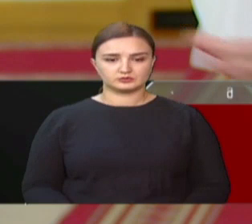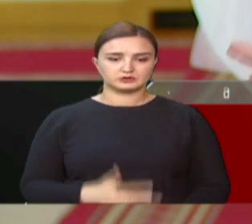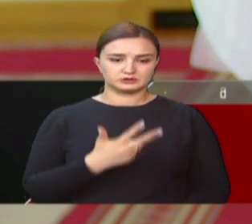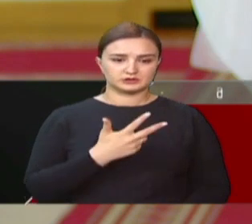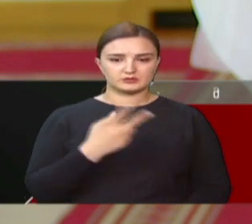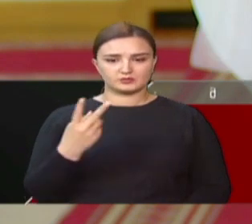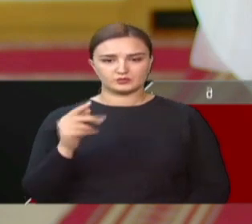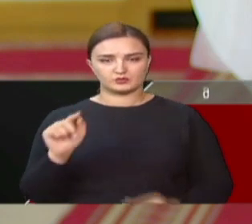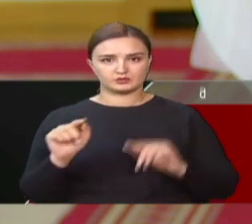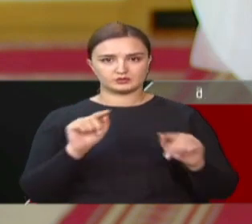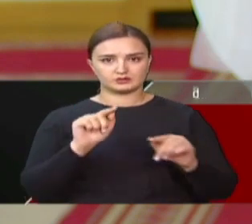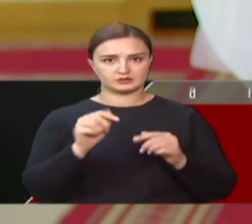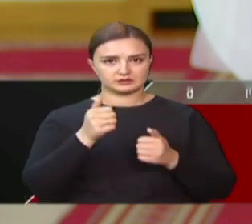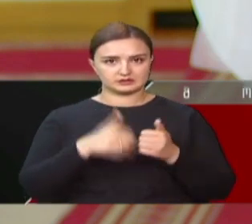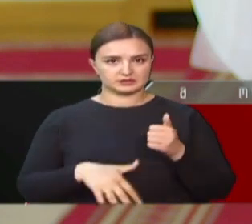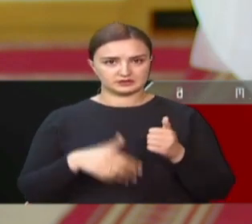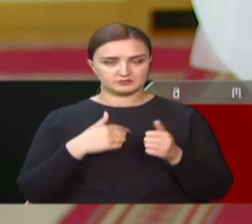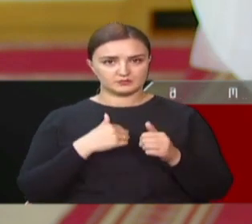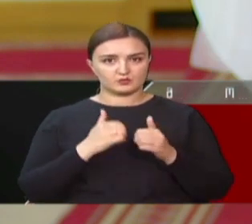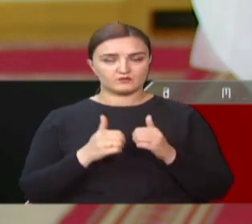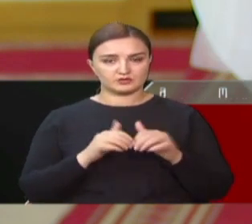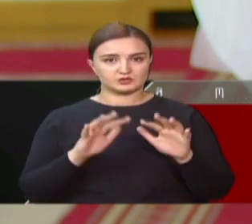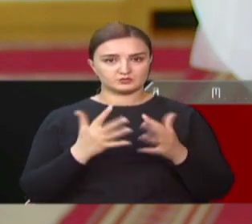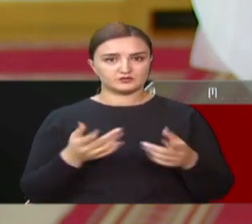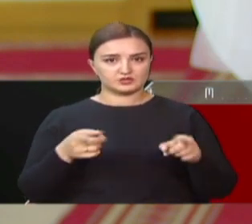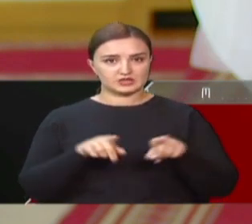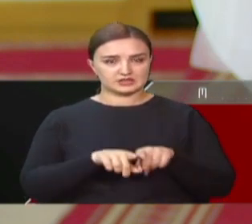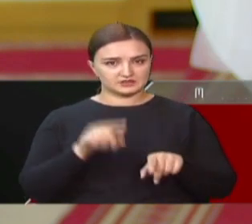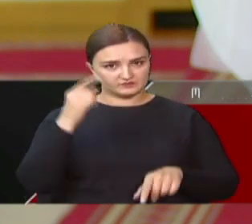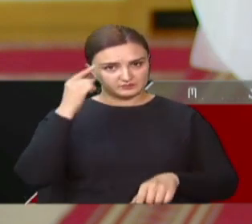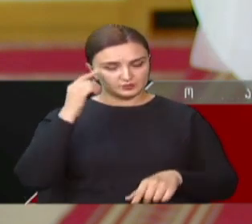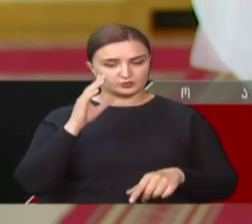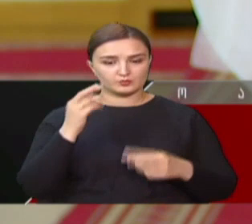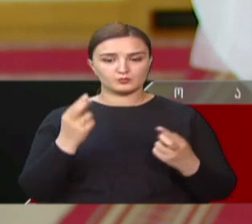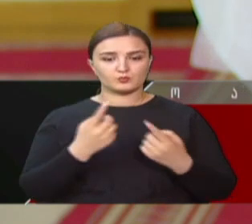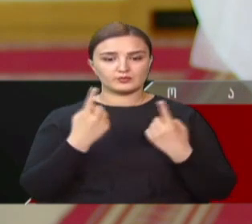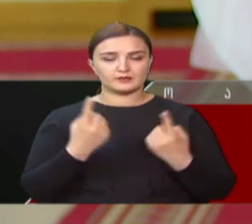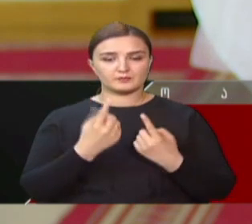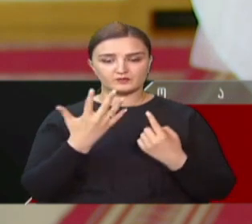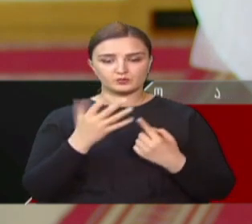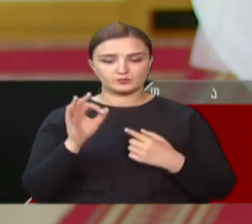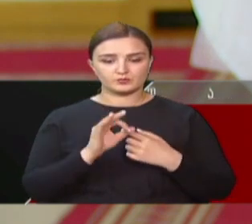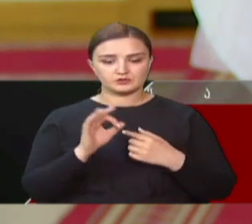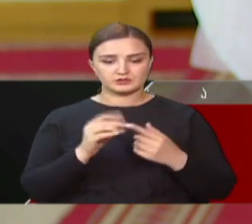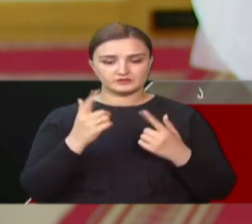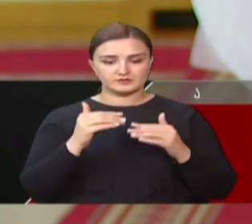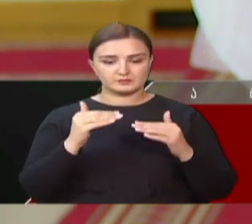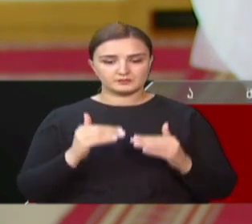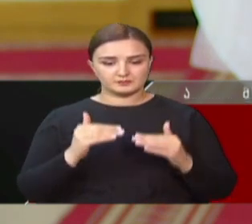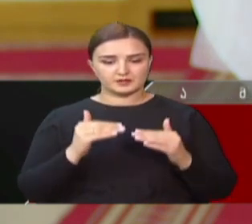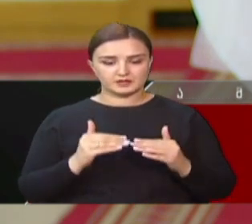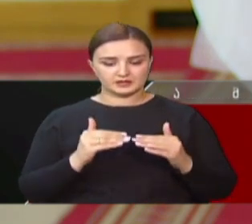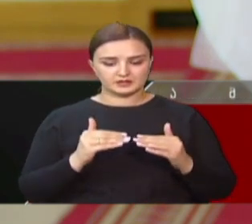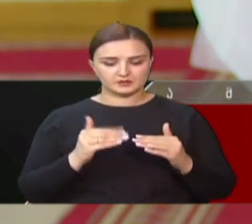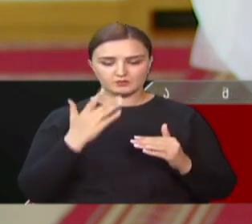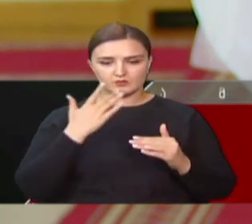3-2 ცენტრი, ყოველ შემთხვევაში მე ესე ვფიქრობ, იმიტომ რომ ბუნებრივად, როდესაც 5%-იანი ბარიერია, ბუნებრივად